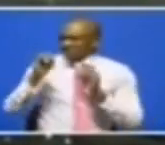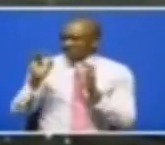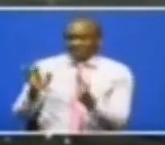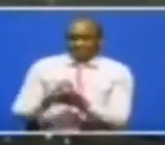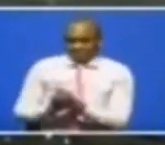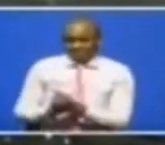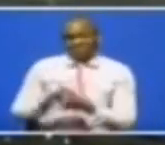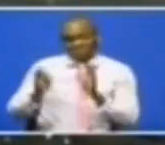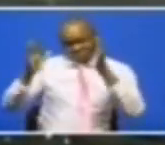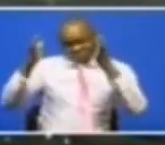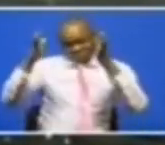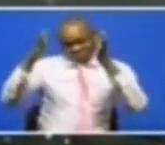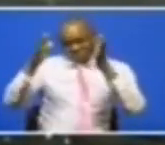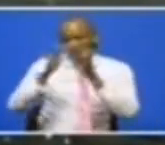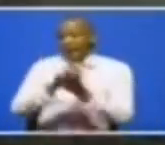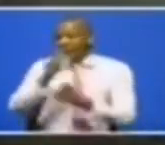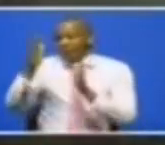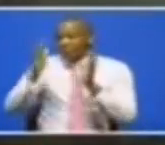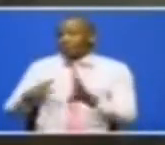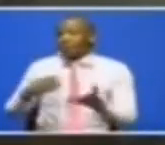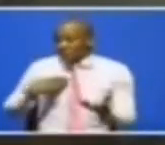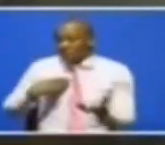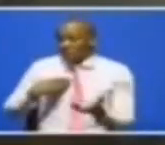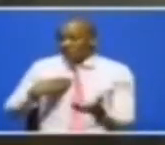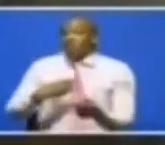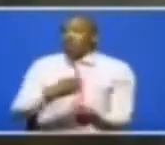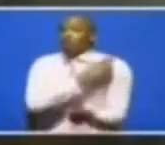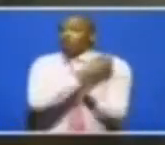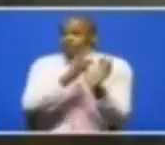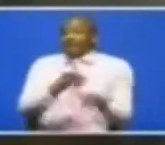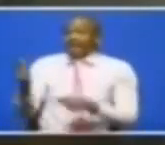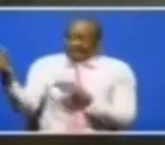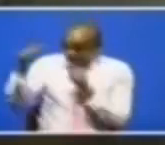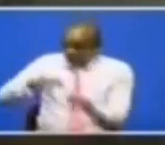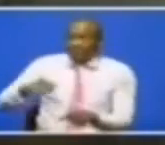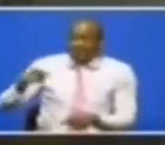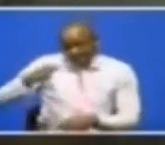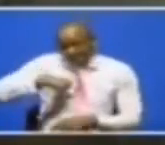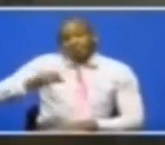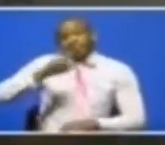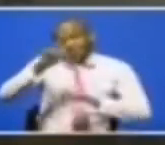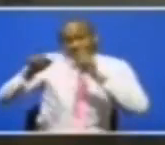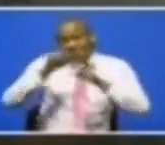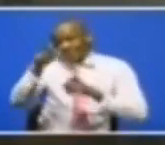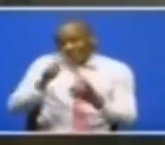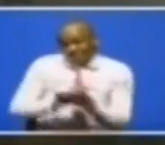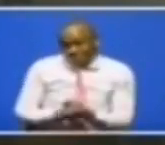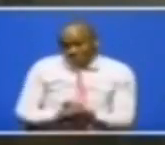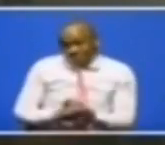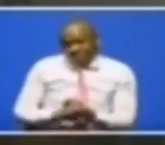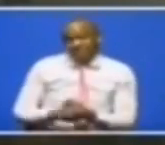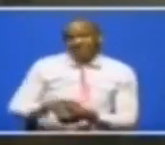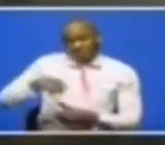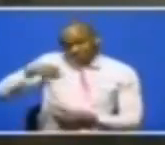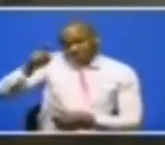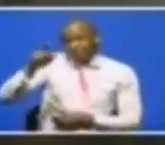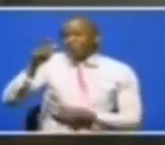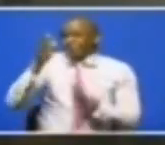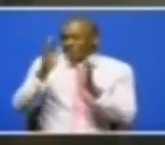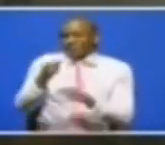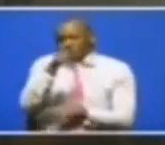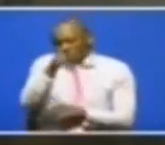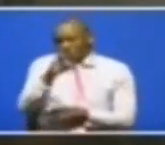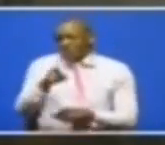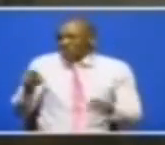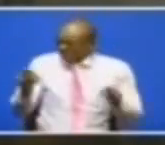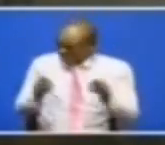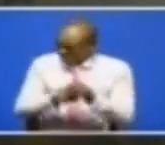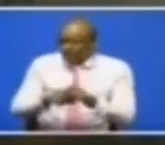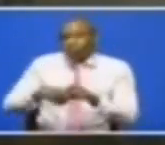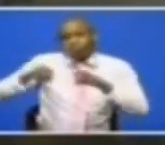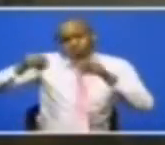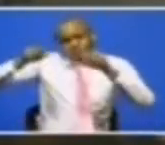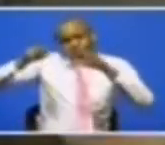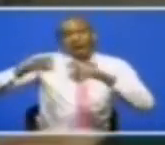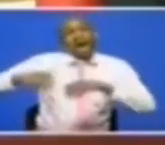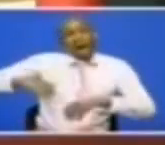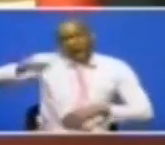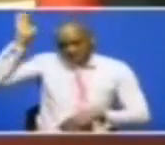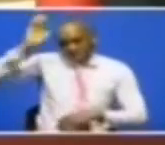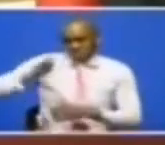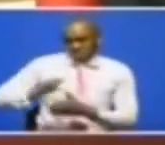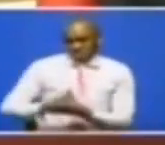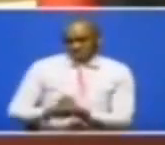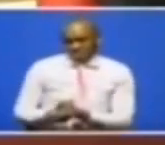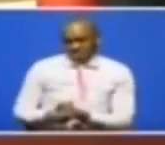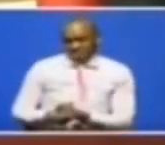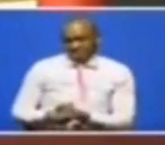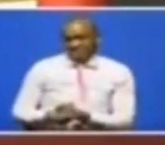hapa hajasema jina lake, lakini anasema Kavinga naye ajitokeze tumpige msasa pia, Kariara ako juu kama bei ya unga. Asante